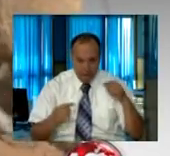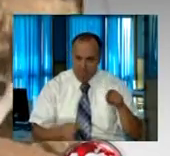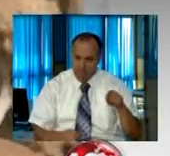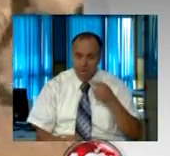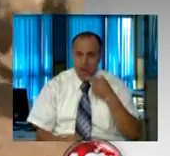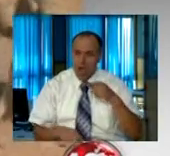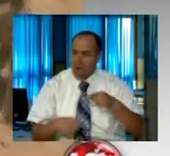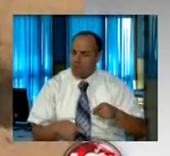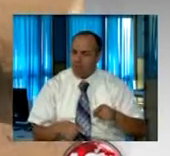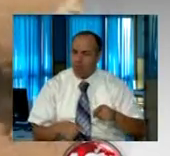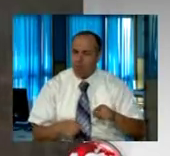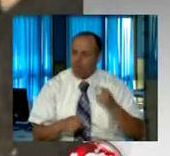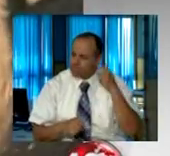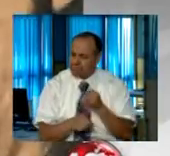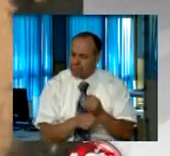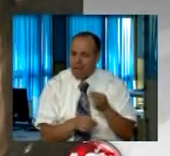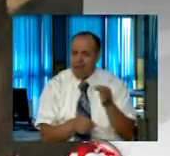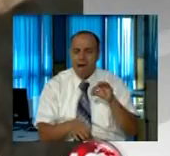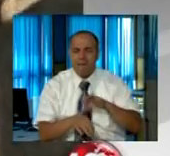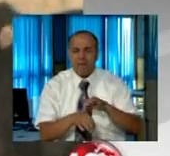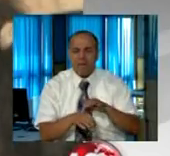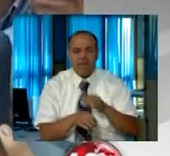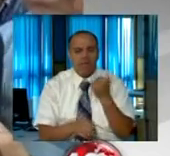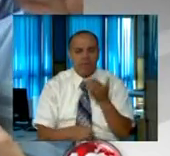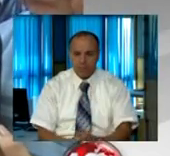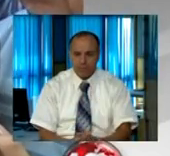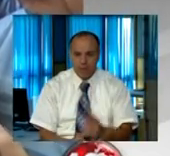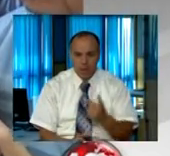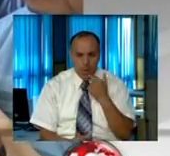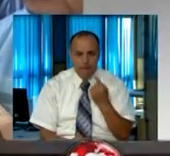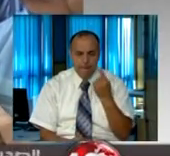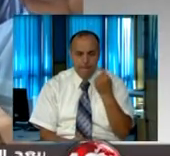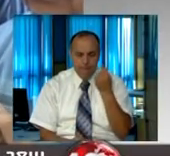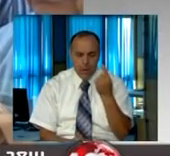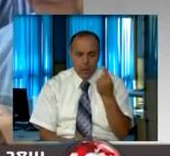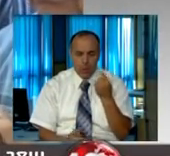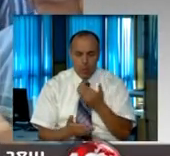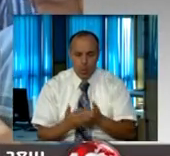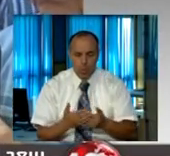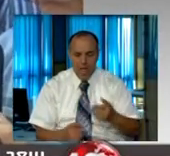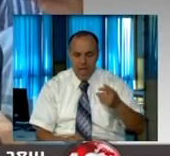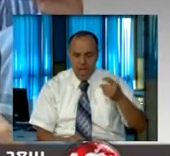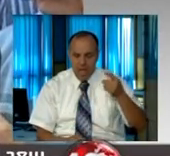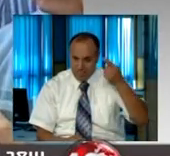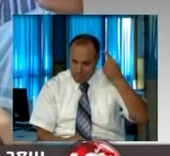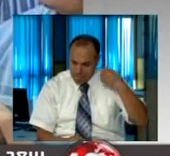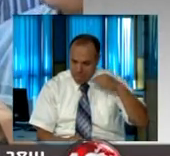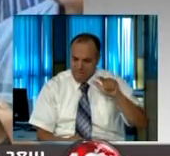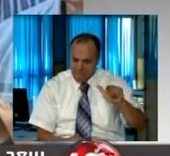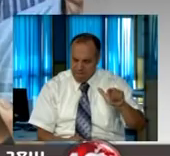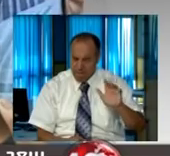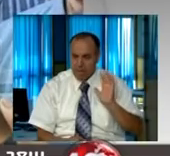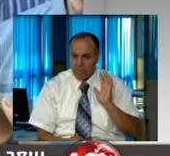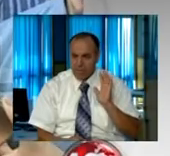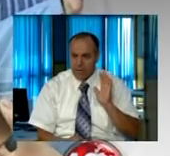وأنه لا خوف مما نشر حول طاعون الأغنام. راهو عندنا 1,133,000 راس، عندنا ما فيه الكفاية